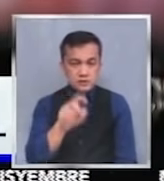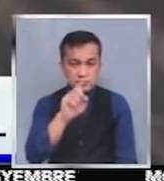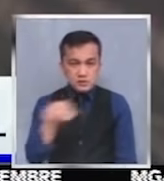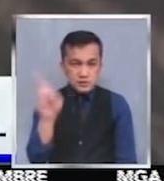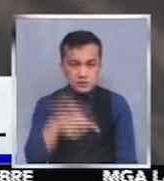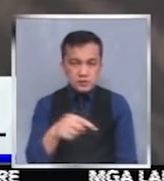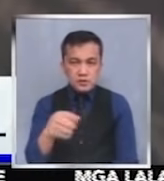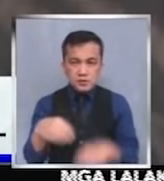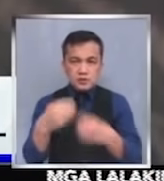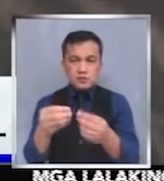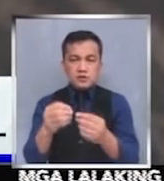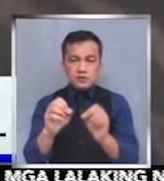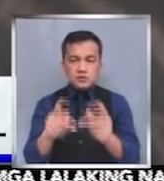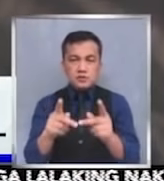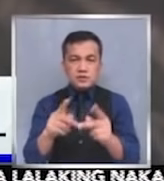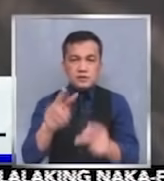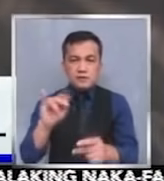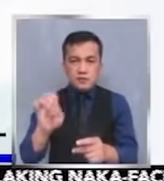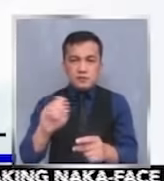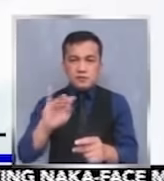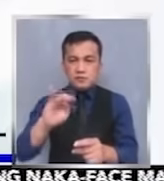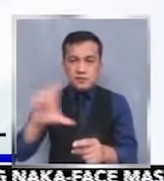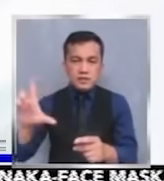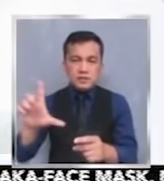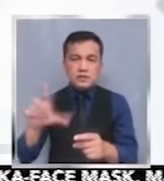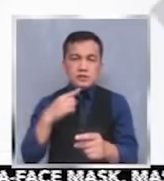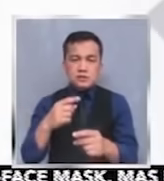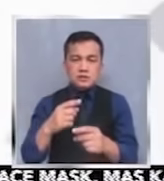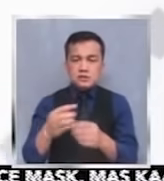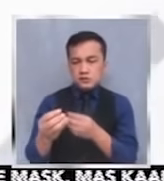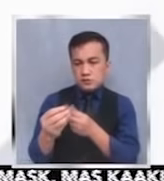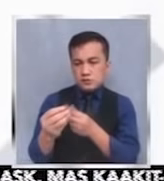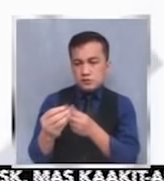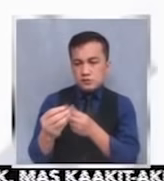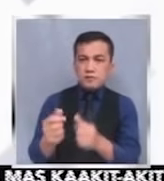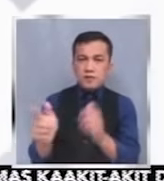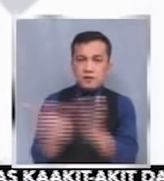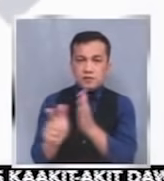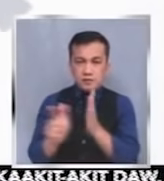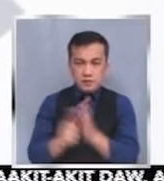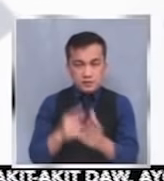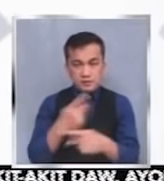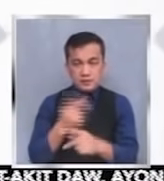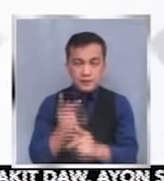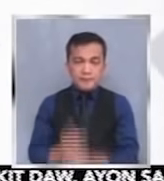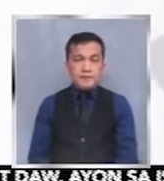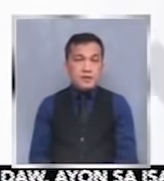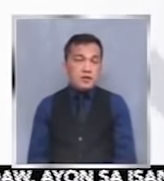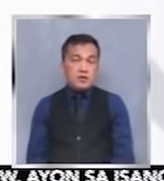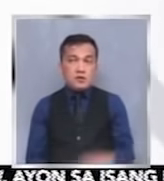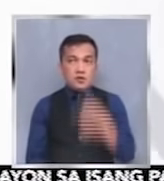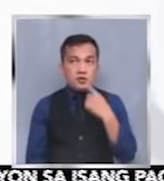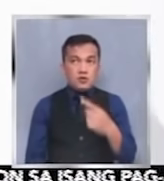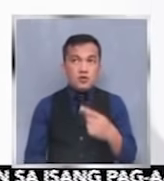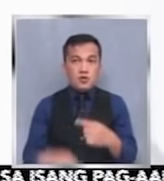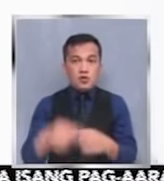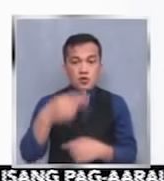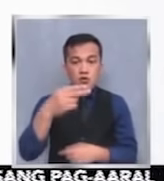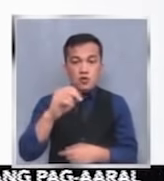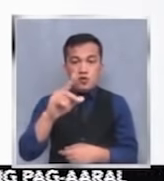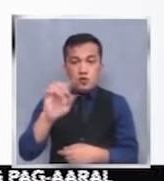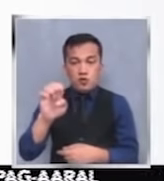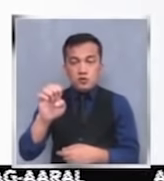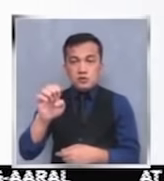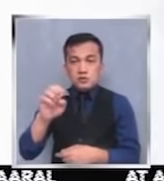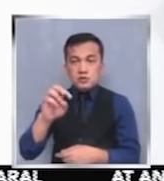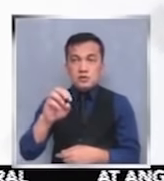mga naglipa ng illegal na produkto. Para ho yung mga hole in the wall, no? Kung napansin mo dyan, ang daming